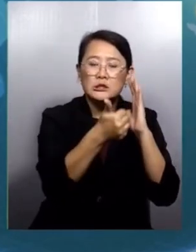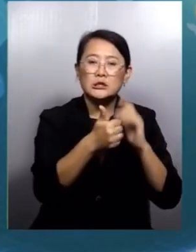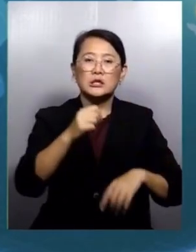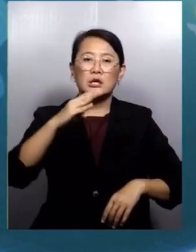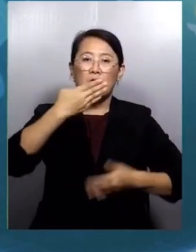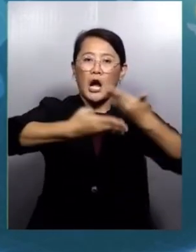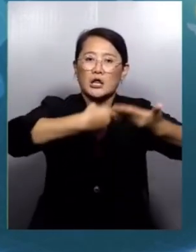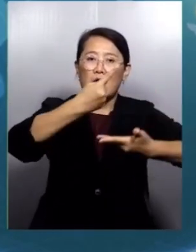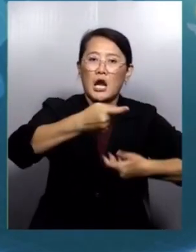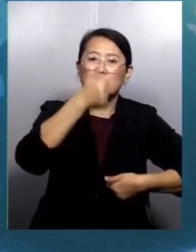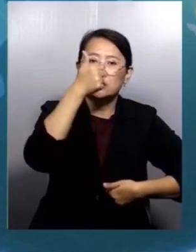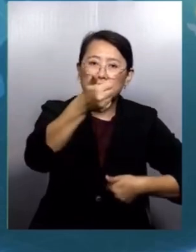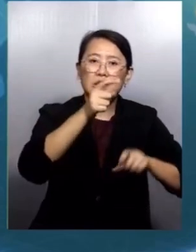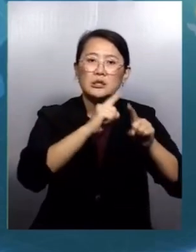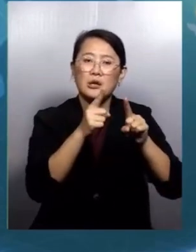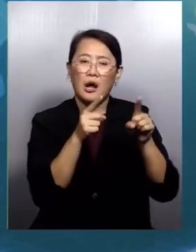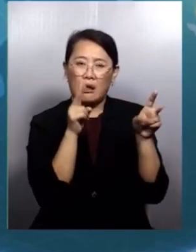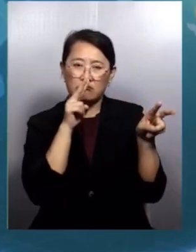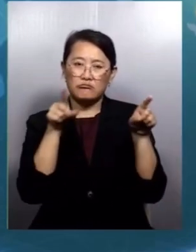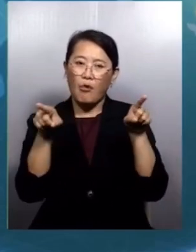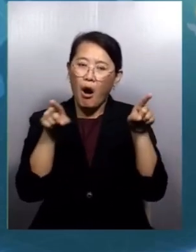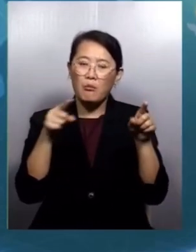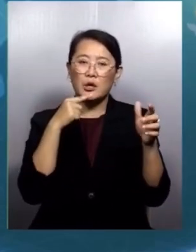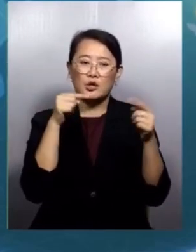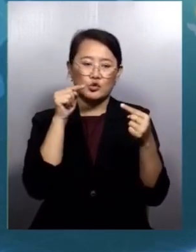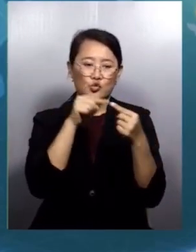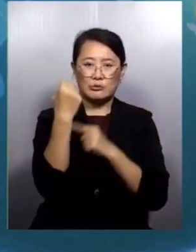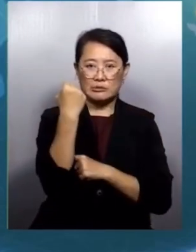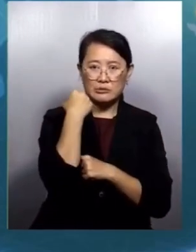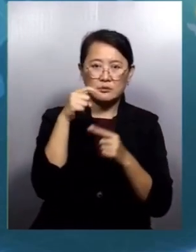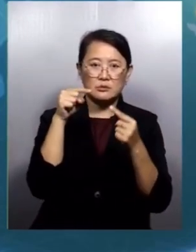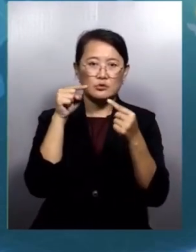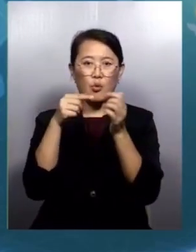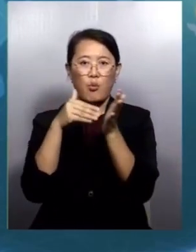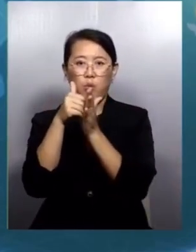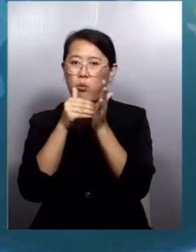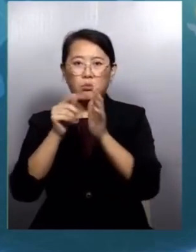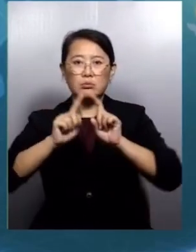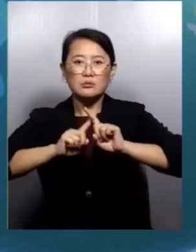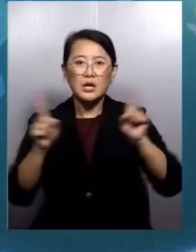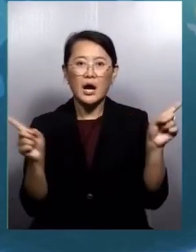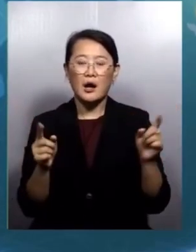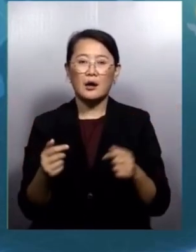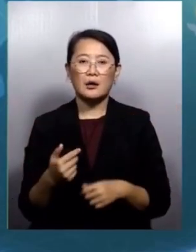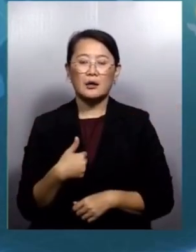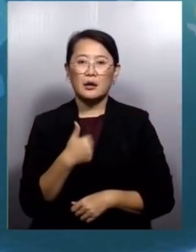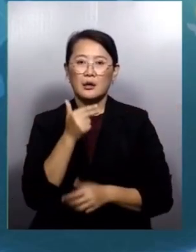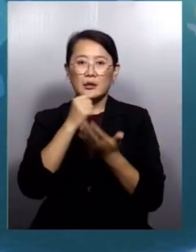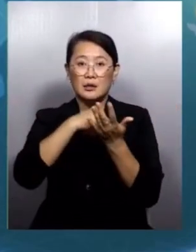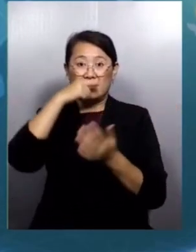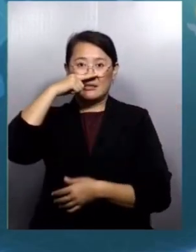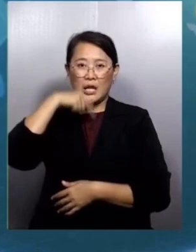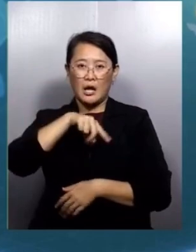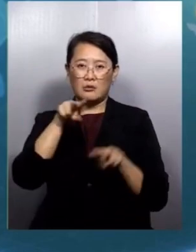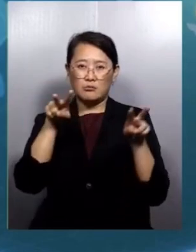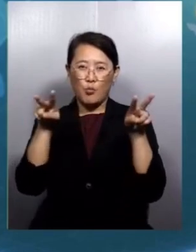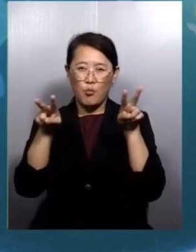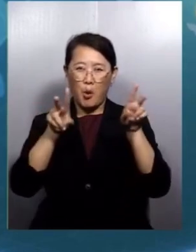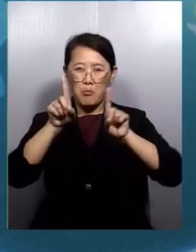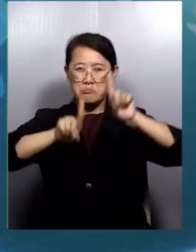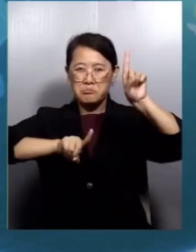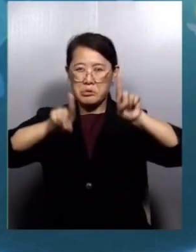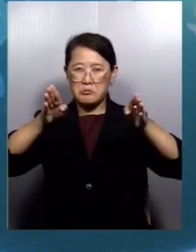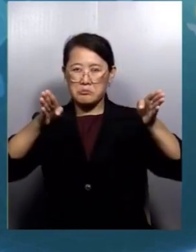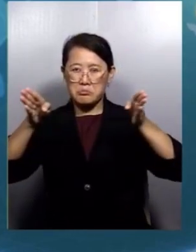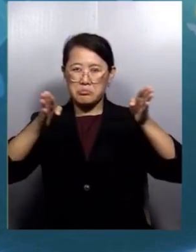างๆก็มีจุดอ่อนอยู่เหมือนกันนะครับก็เลยทำให้ต้องประเมินให้ดีแล้วก็ประเทศไทยต้องมีจุดยืนที่